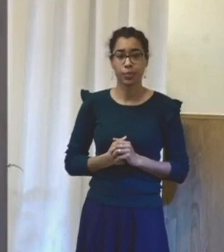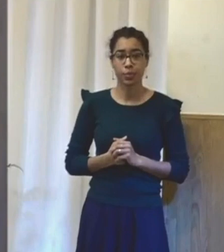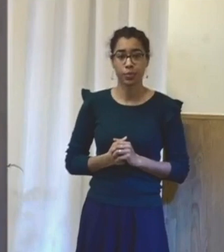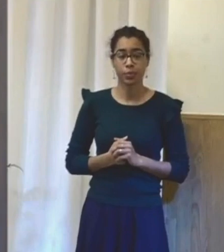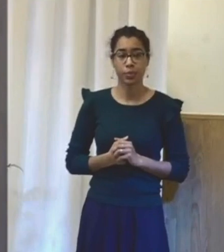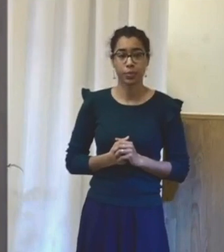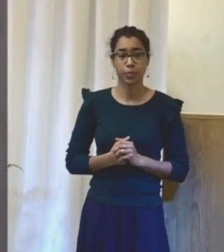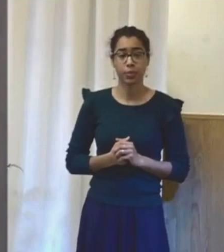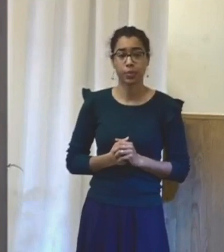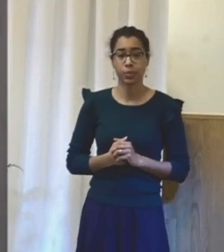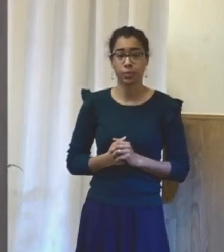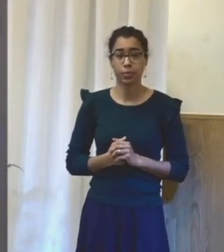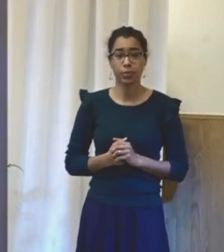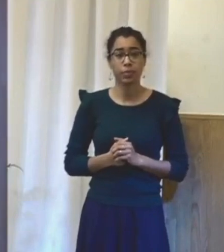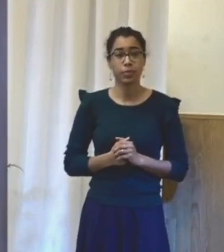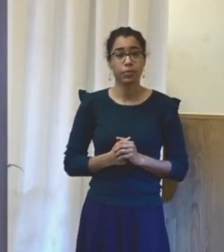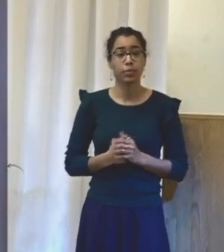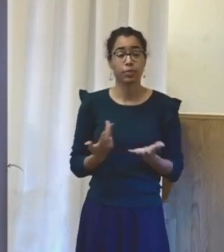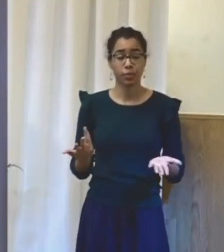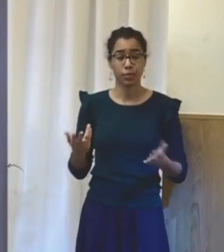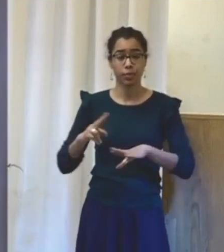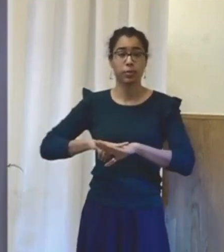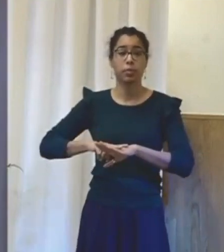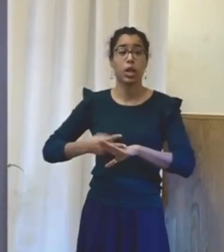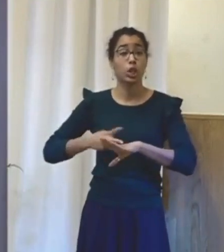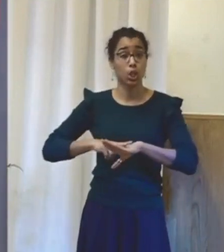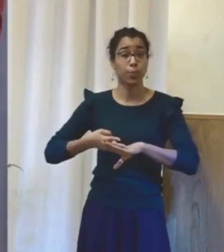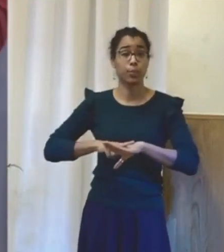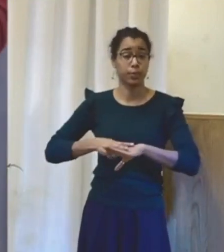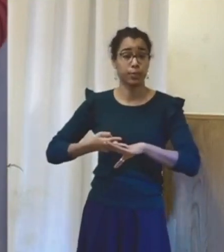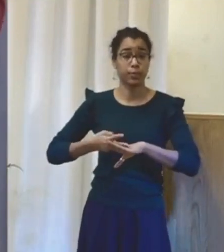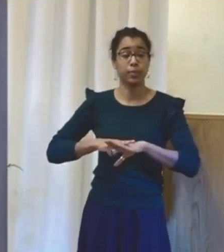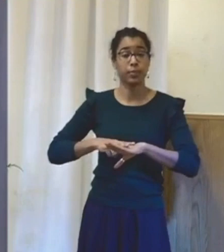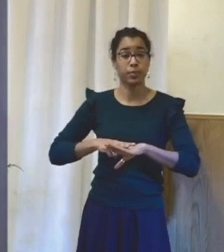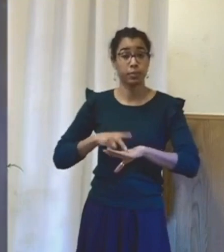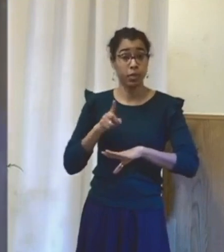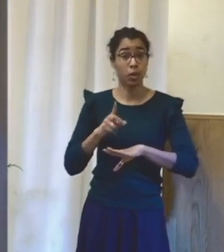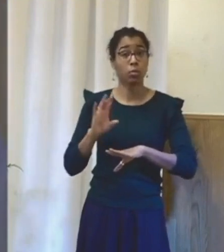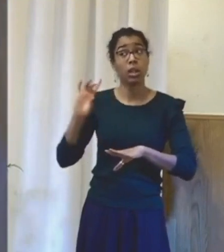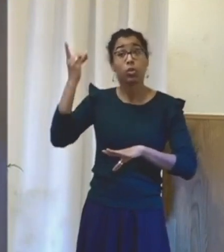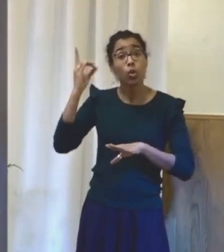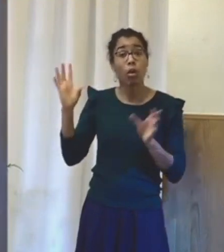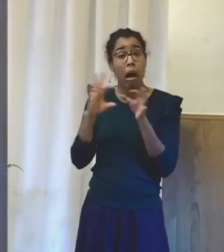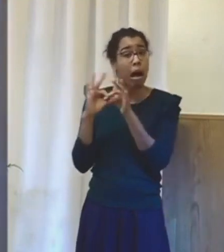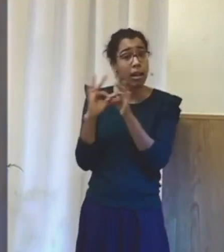Et sachez que Job, il n'était pas dans une alliance avec